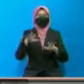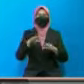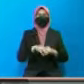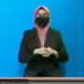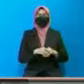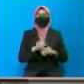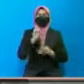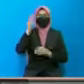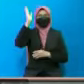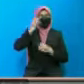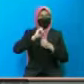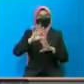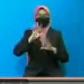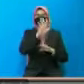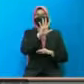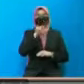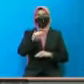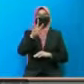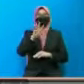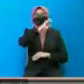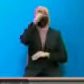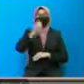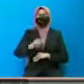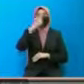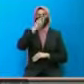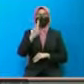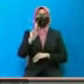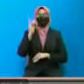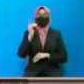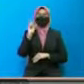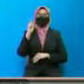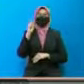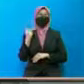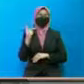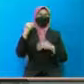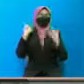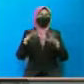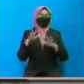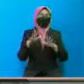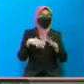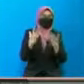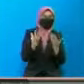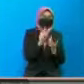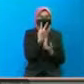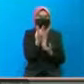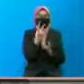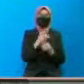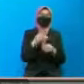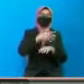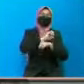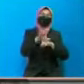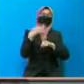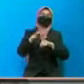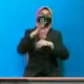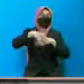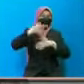kemunculan defisit fiskal sebanyak 50 400 kepada kejadian kini telah mengambil kira gelombang konsisten belas